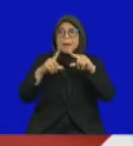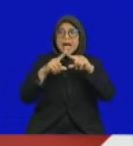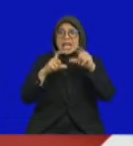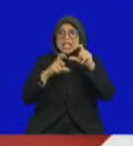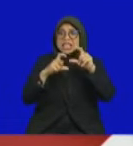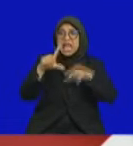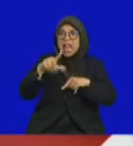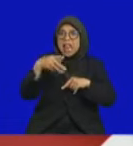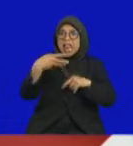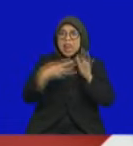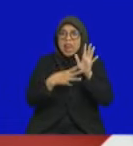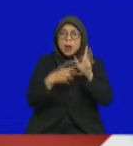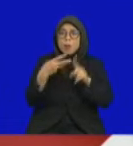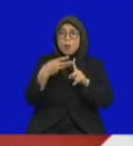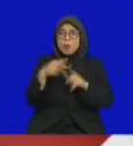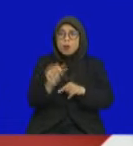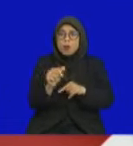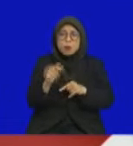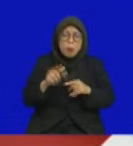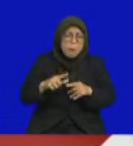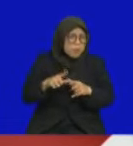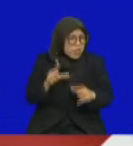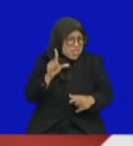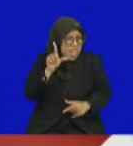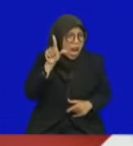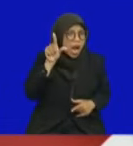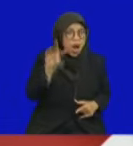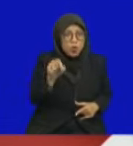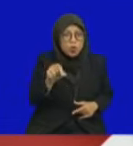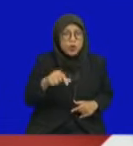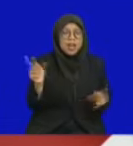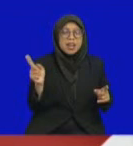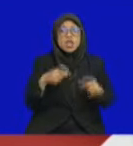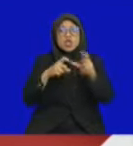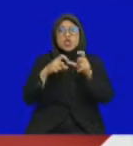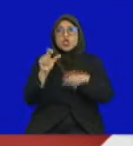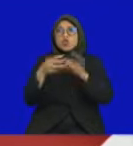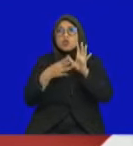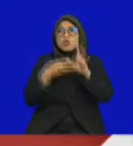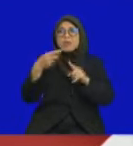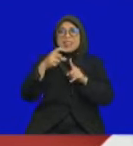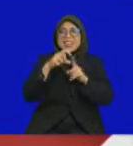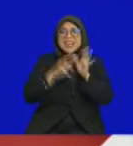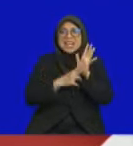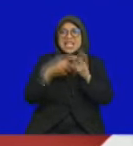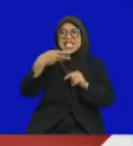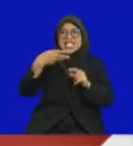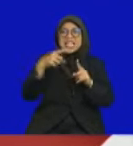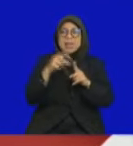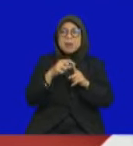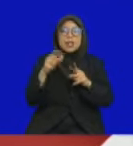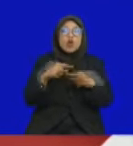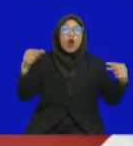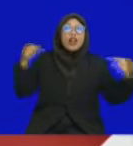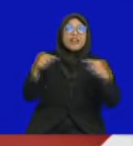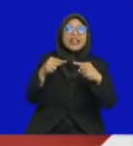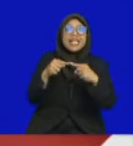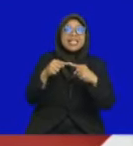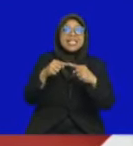terlampau jauh kalau bangunan ekonomi dengan Sumenep maka kita bangun koneksitas dengan Kalimantan